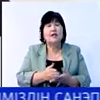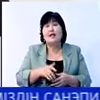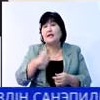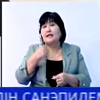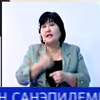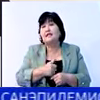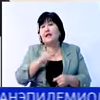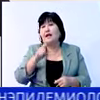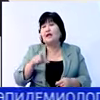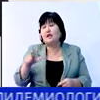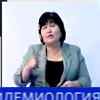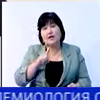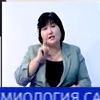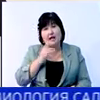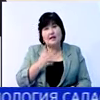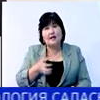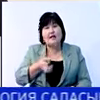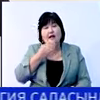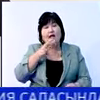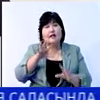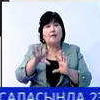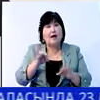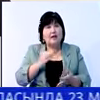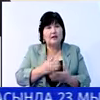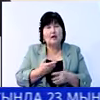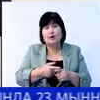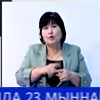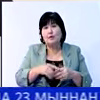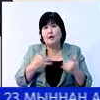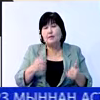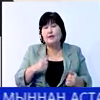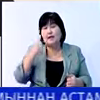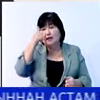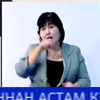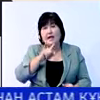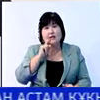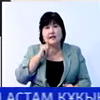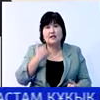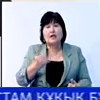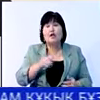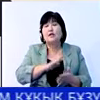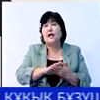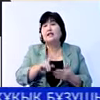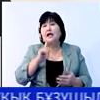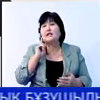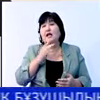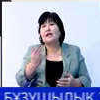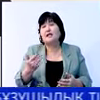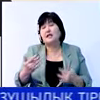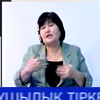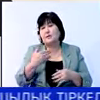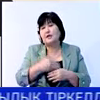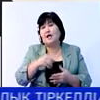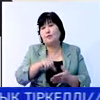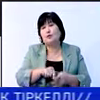негізгі кейіпкерлер жастардан таңдалып алынды. Сонымен қатар биыл жастар жылы болғаннан кейін бұл таза жастардың спектаклі